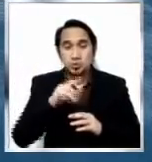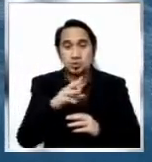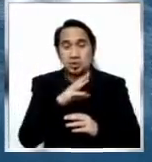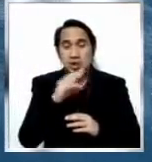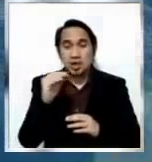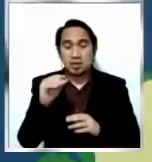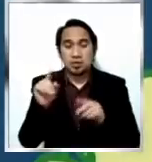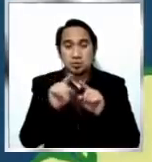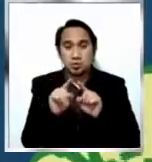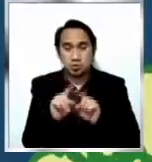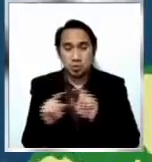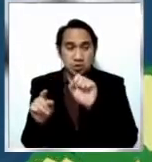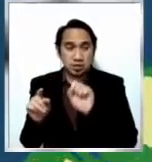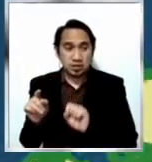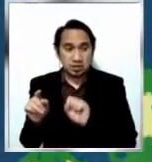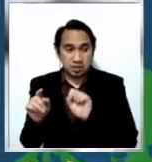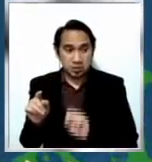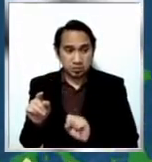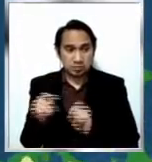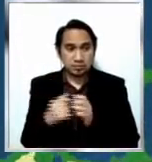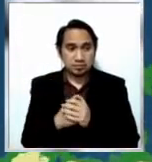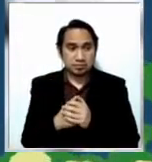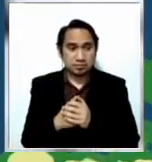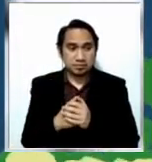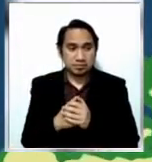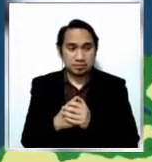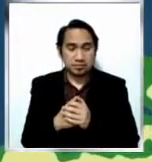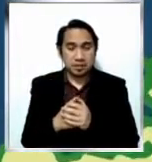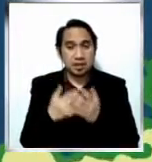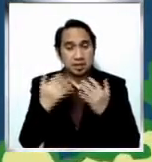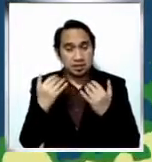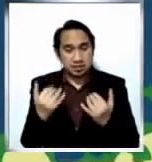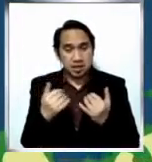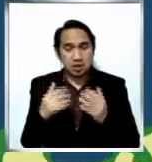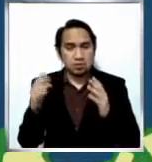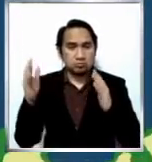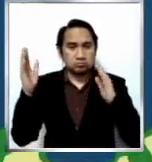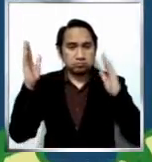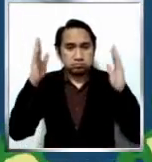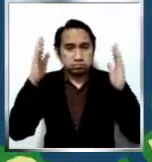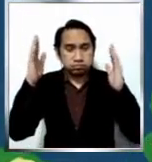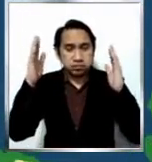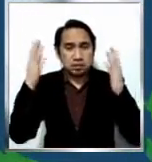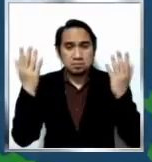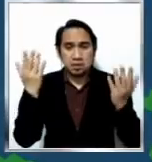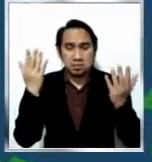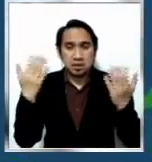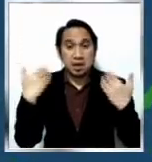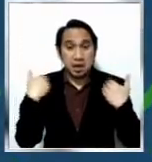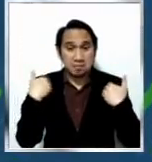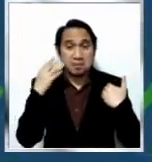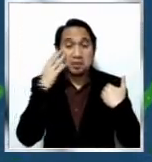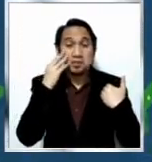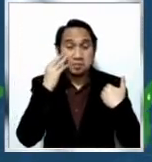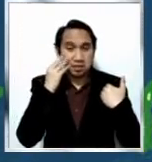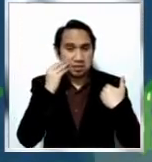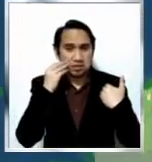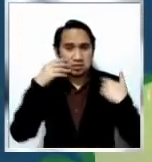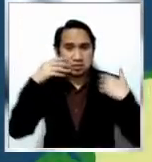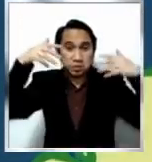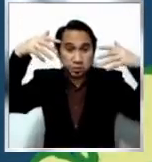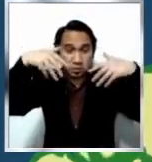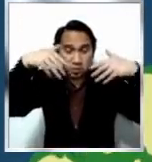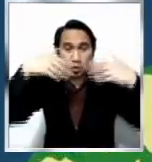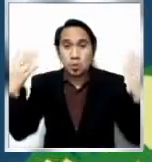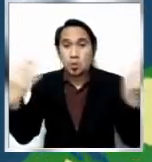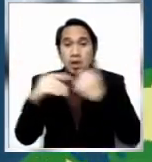bansa. Sa rainfall forecast ng Metro Weather, may mahina hanggang katamtamang lakas ang ulan bukas sa Quezon Province at